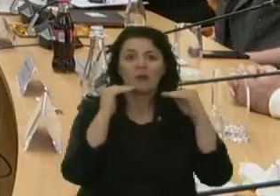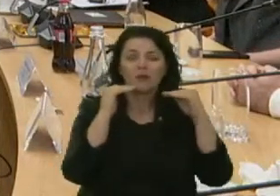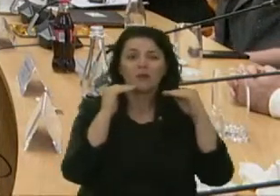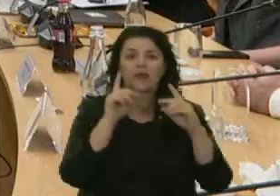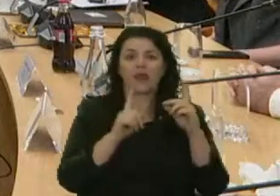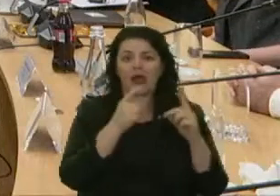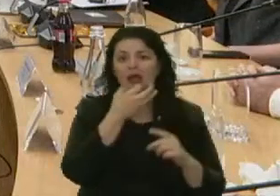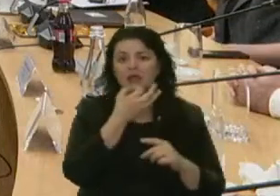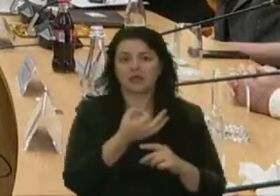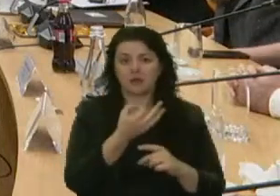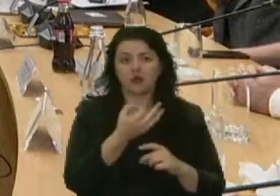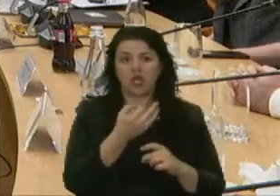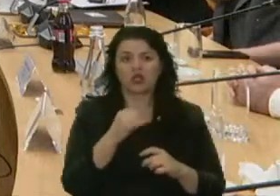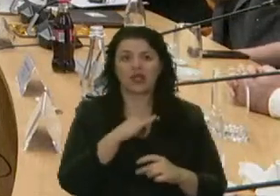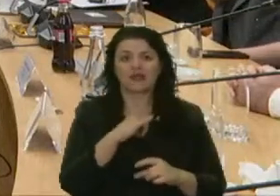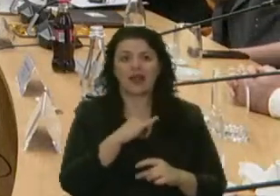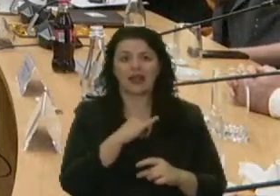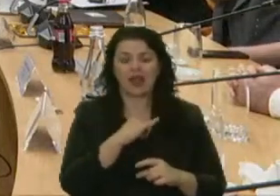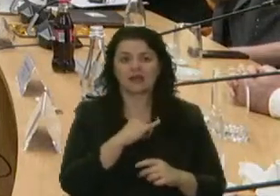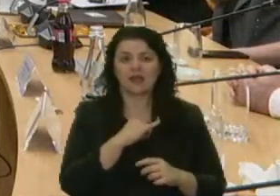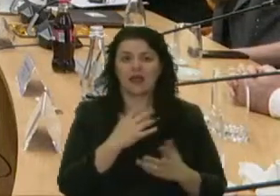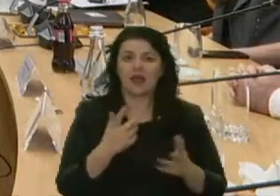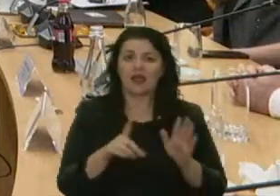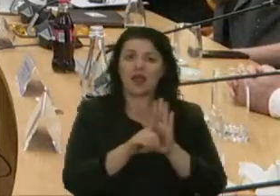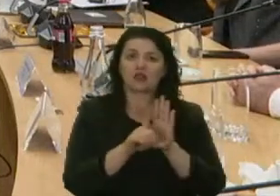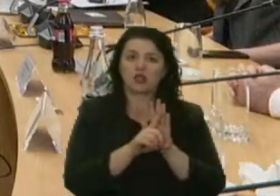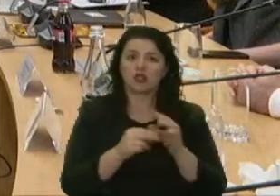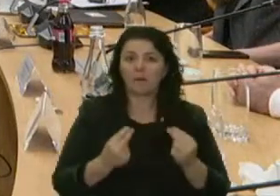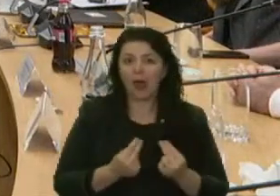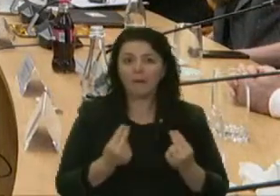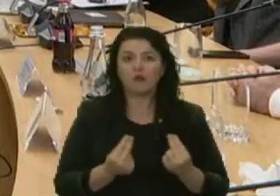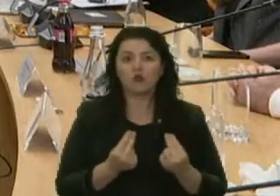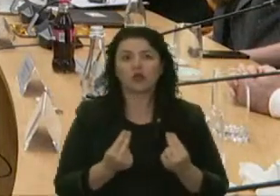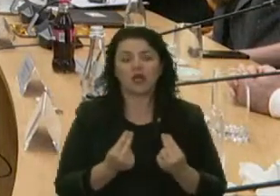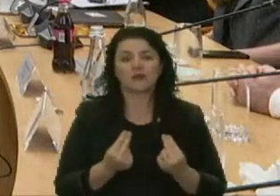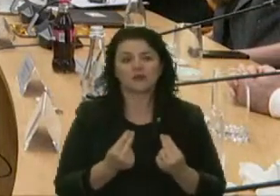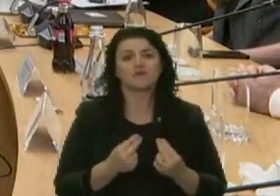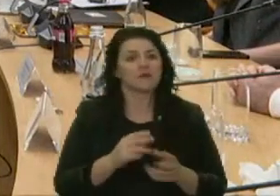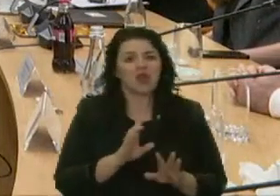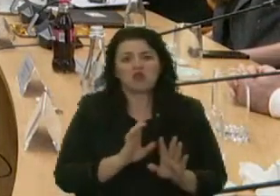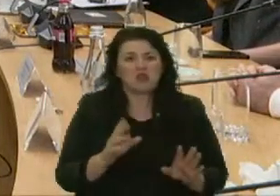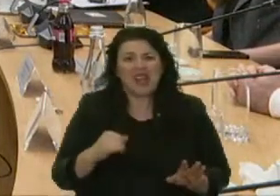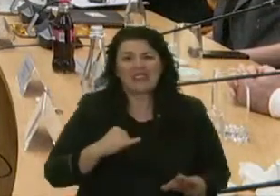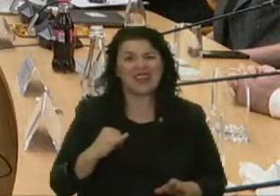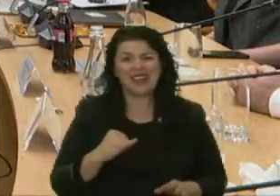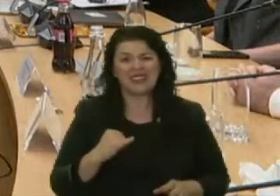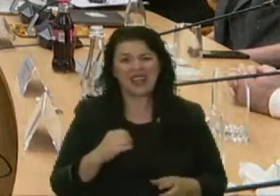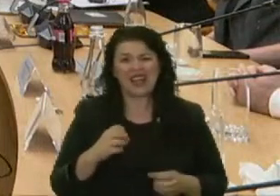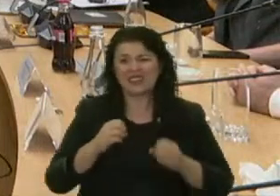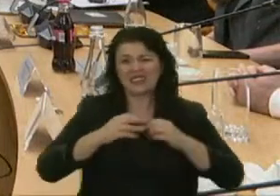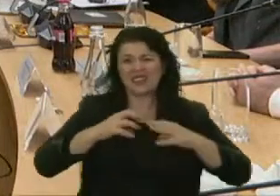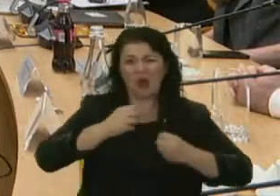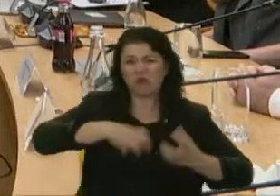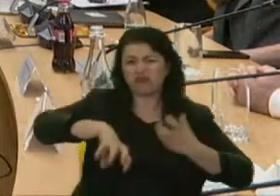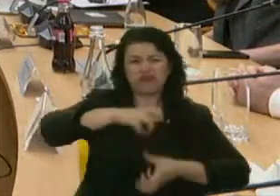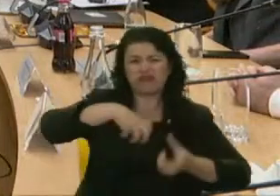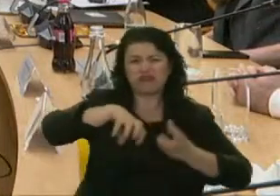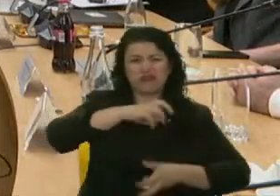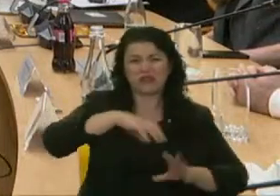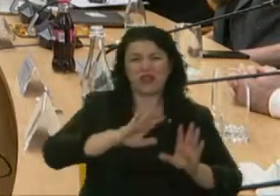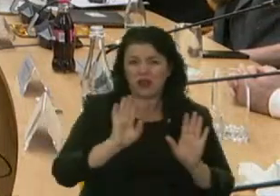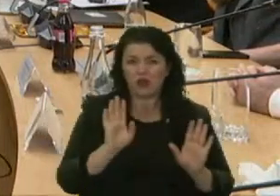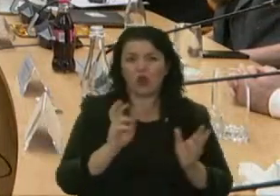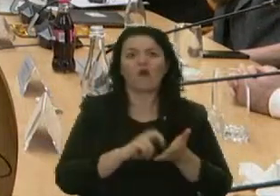dacă ziceți că avem același interes să vedem care este legea cea mai bună Haideți chiar să facem asta Nu ne interesează scandalurile politice vrem să funcționeze